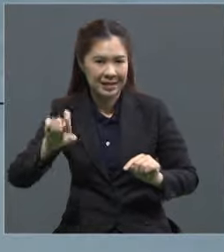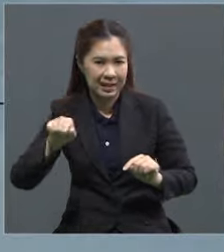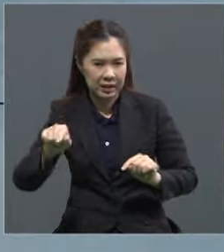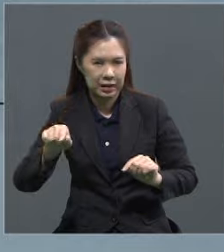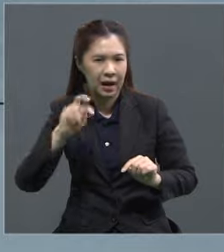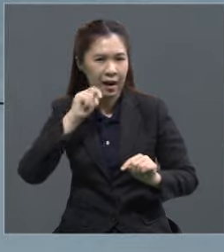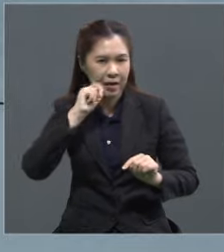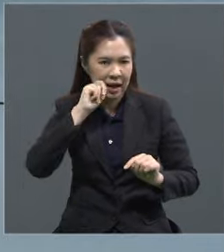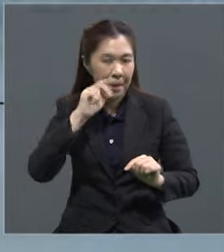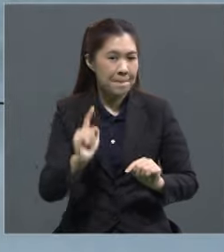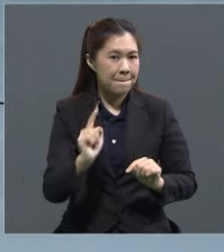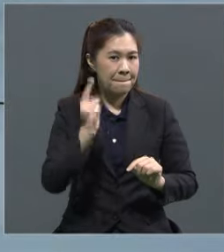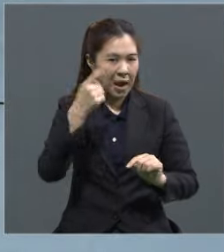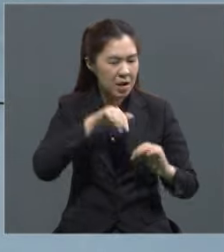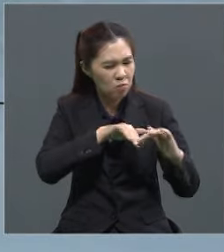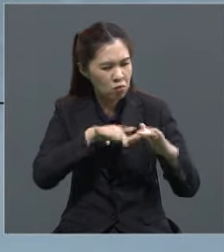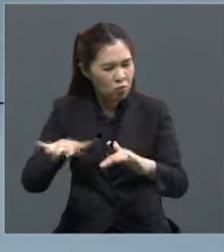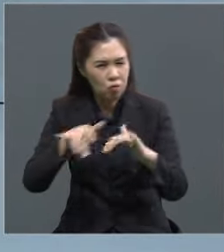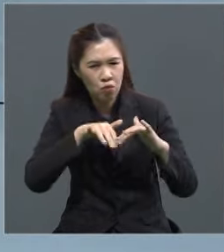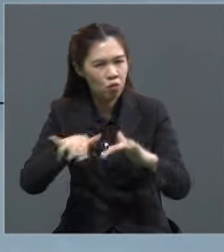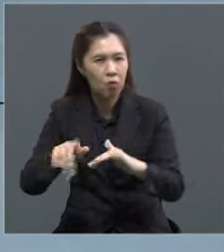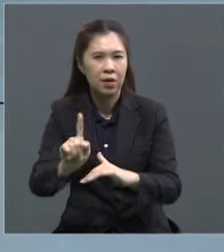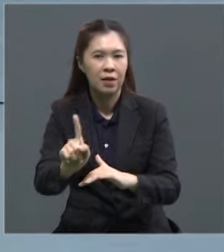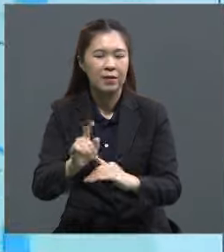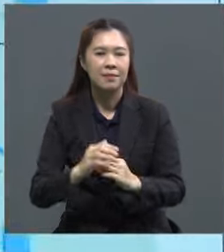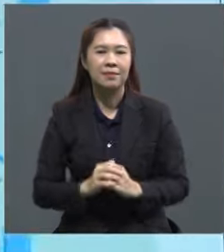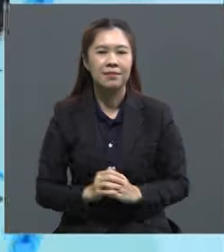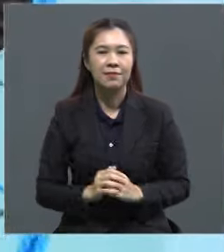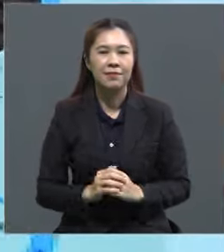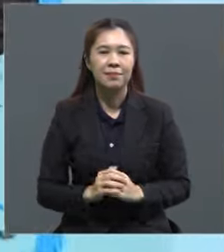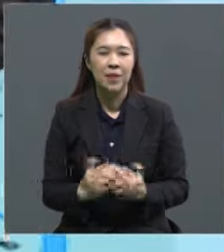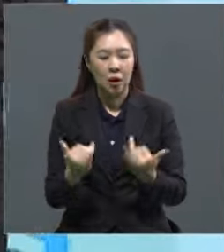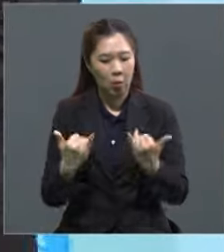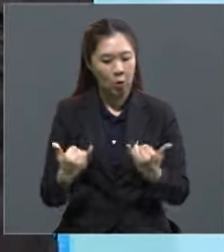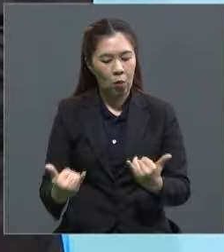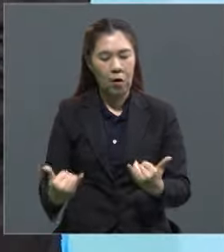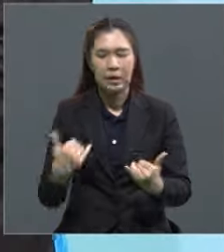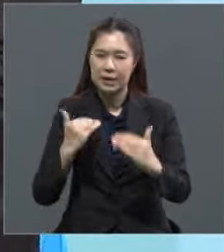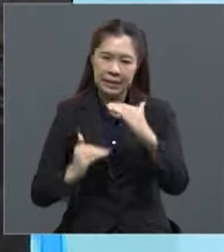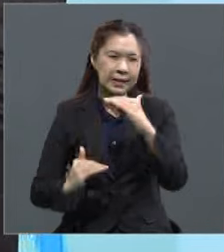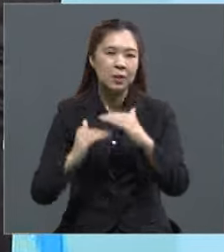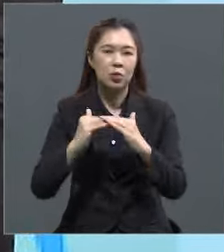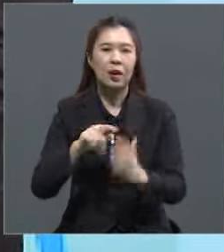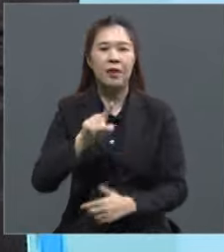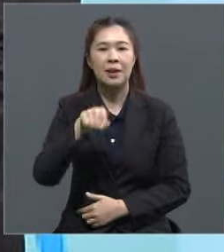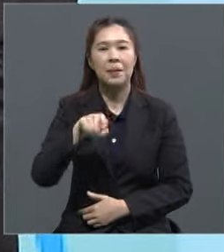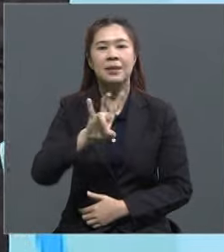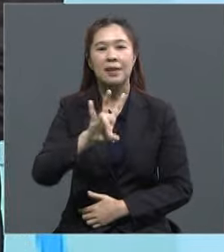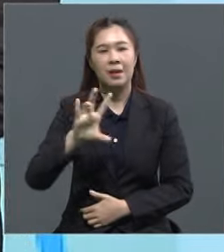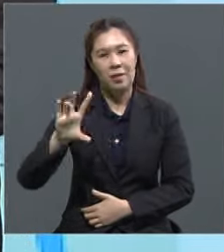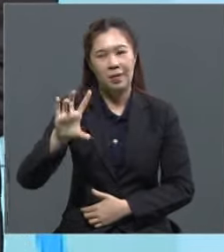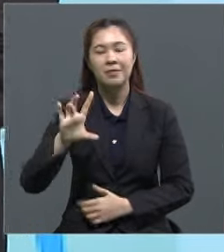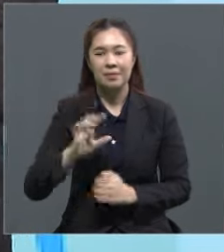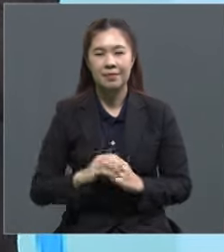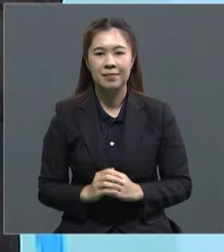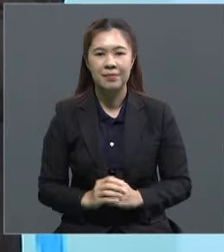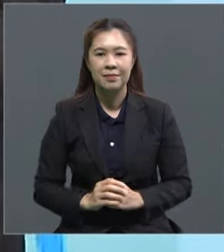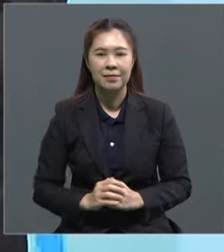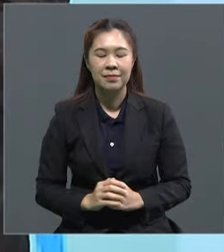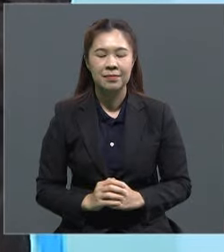มีมวลน้ำก้อนใหม่มาอีกมั้ยคะหรือว่าตรงนี้คือจุดพีคสที่วันนี้ปีพีคสูงสุดแล้วนะครับ 1,700อันนี้เนี่ยพีคสูงสุดแล้วเพราะ